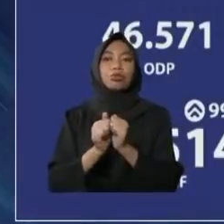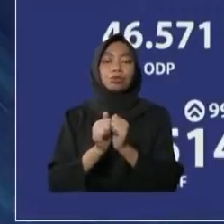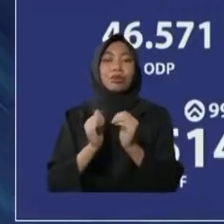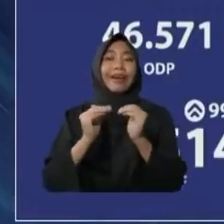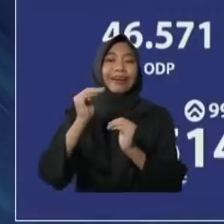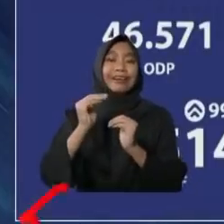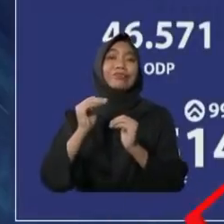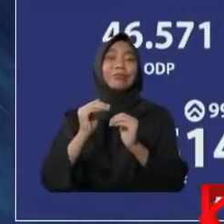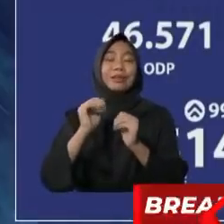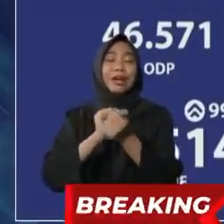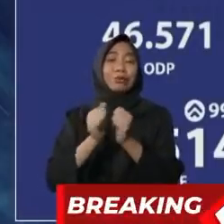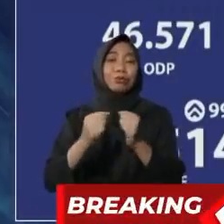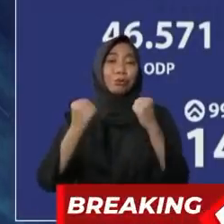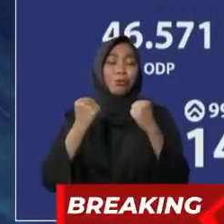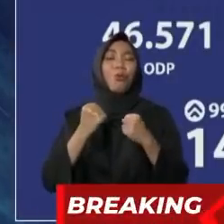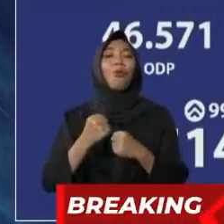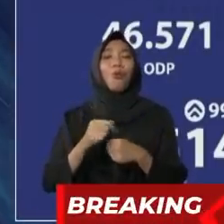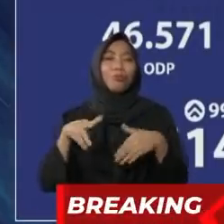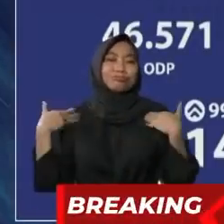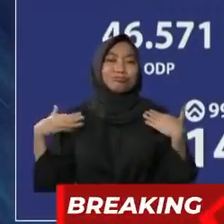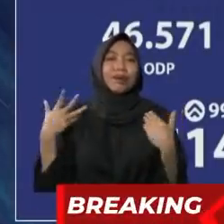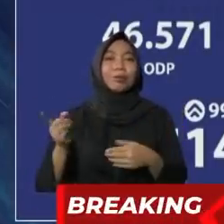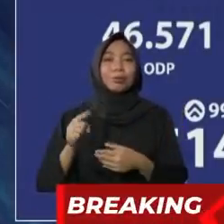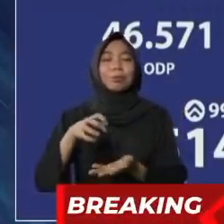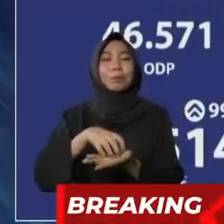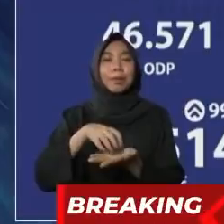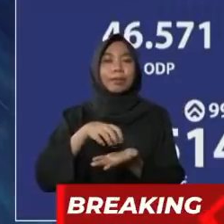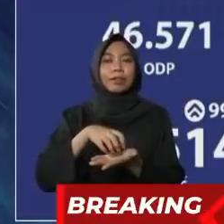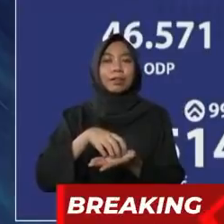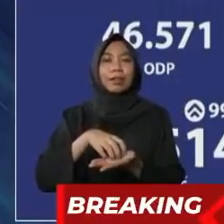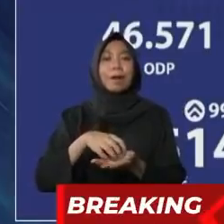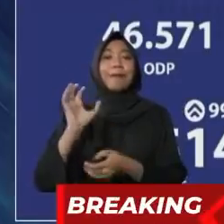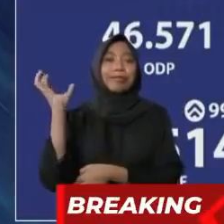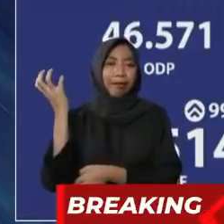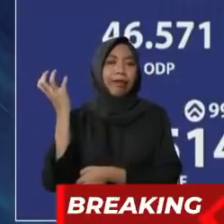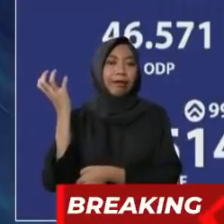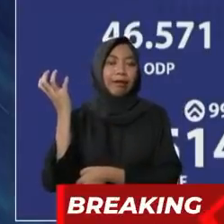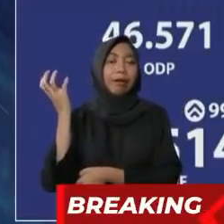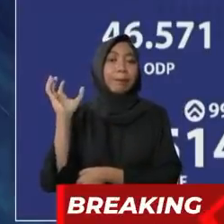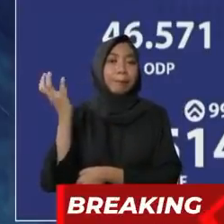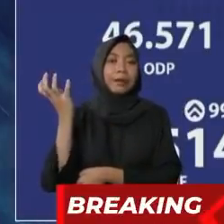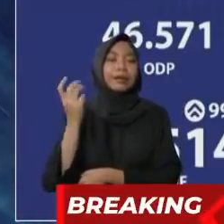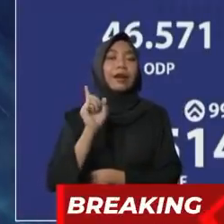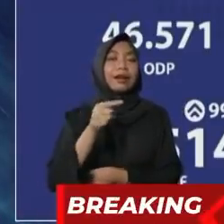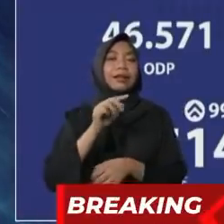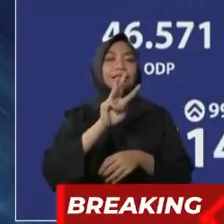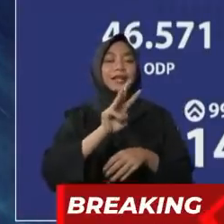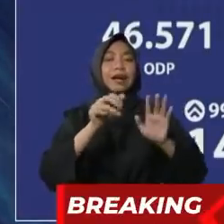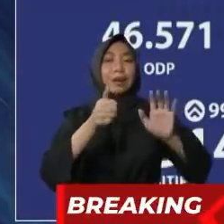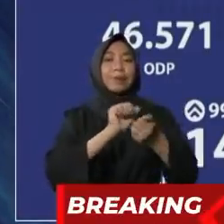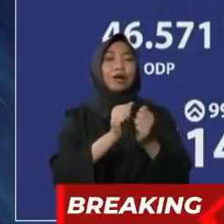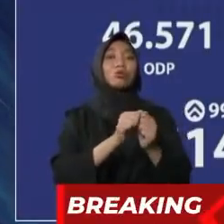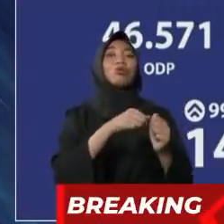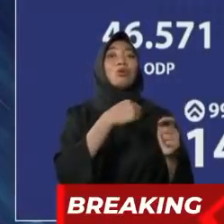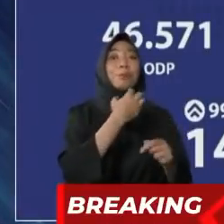menggembirakan sebagai contoh di Kalimantan di Banten ada 36 kasus baru